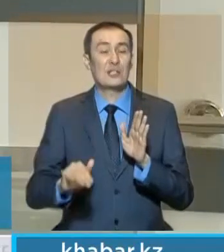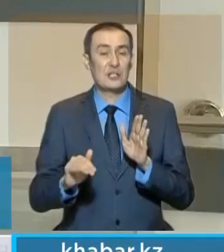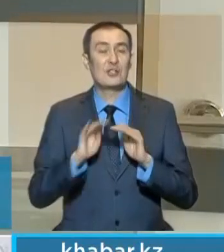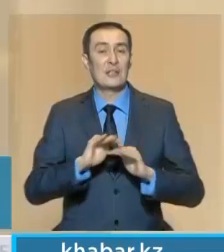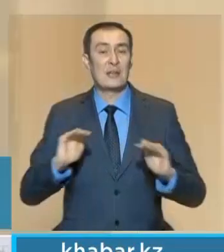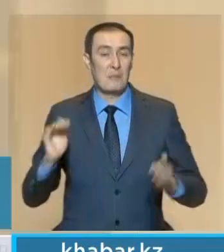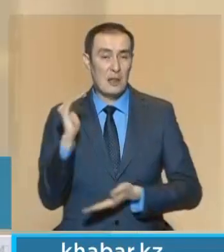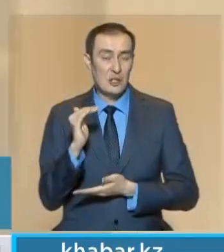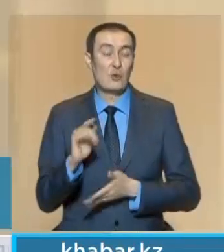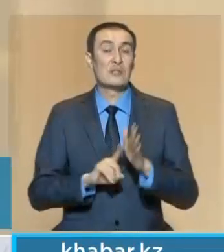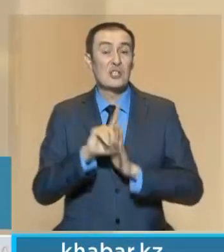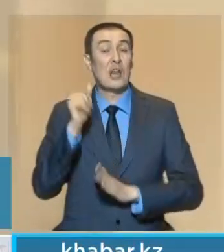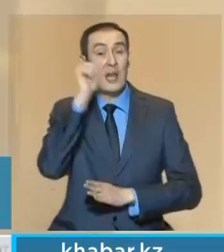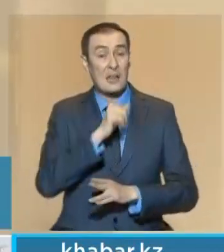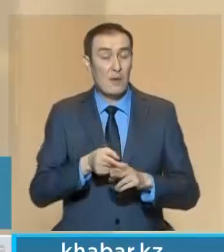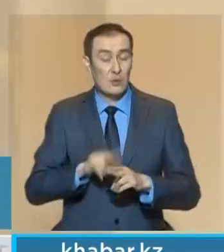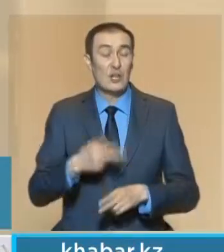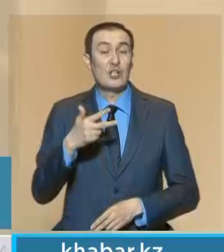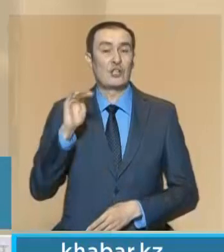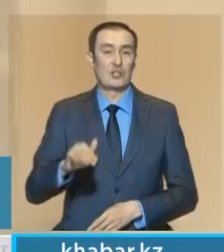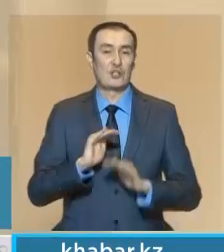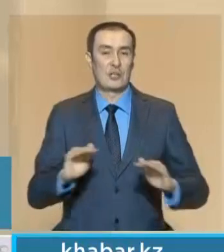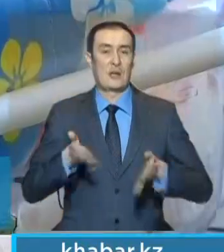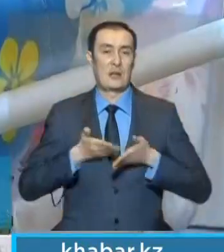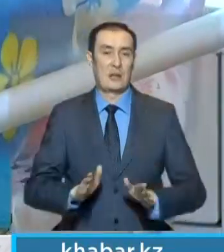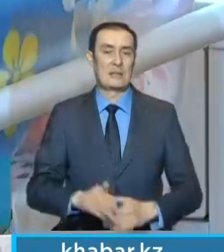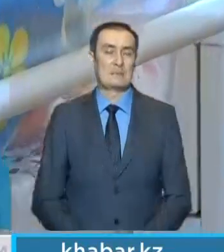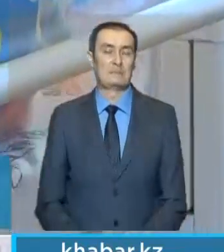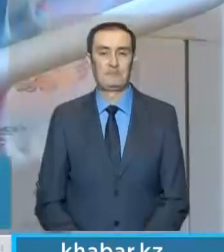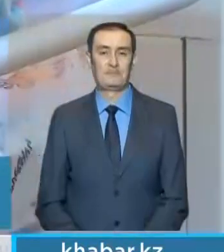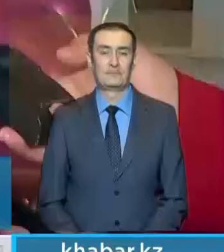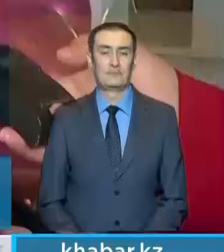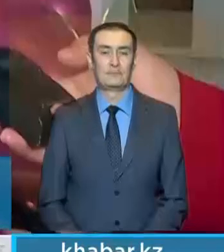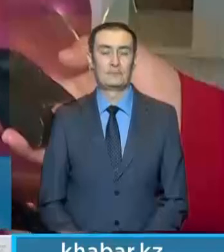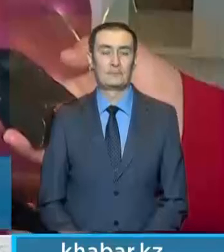тысяч малышей. Ну а с начала уже этого года 3 тысячи.